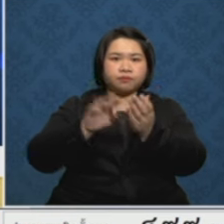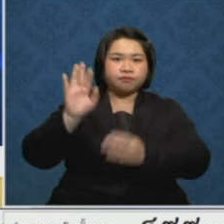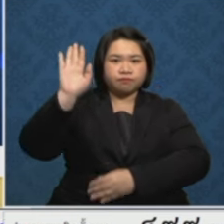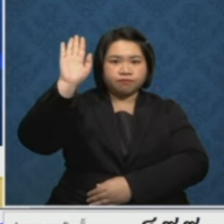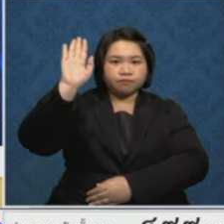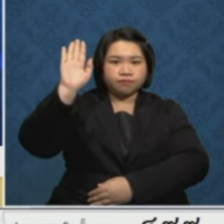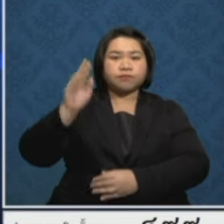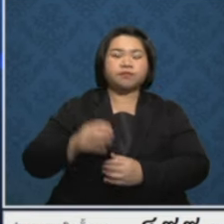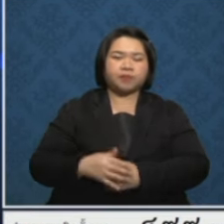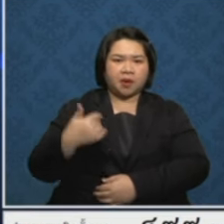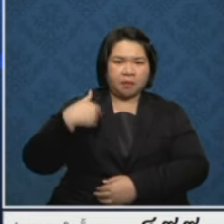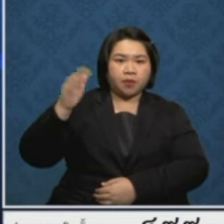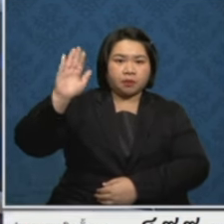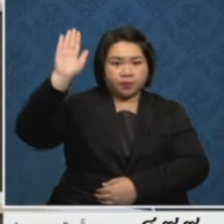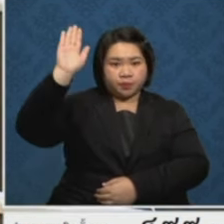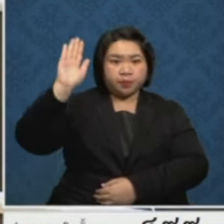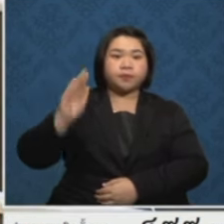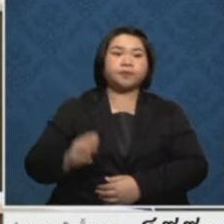้ท่านประธานครับผมประท้วงครับ